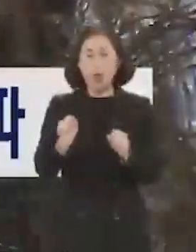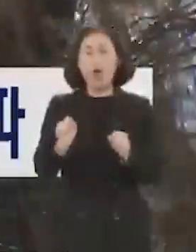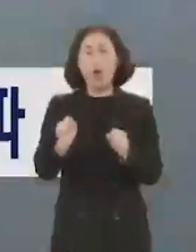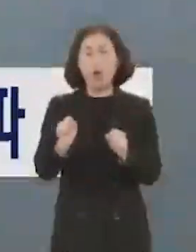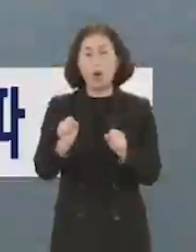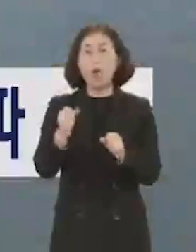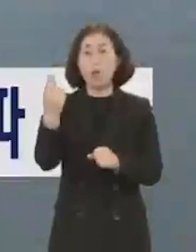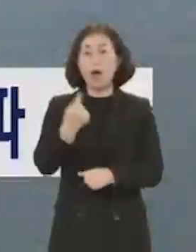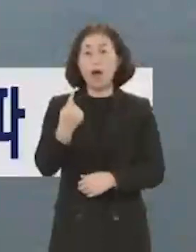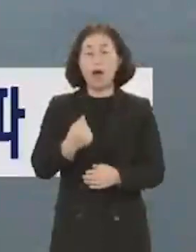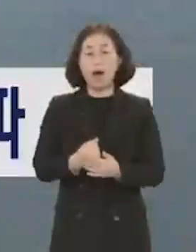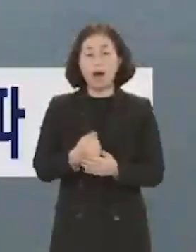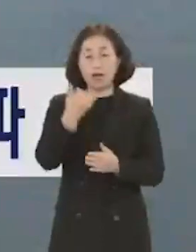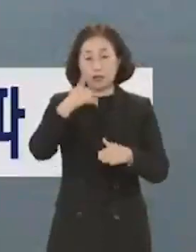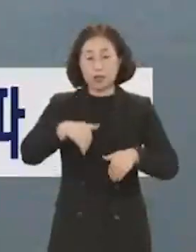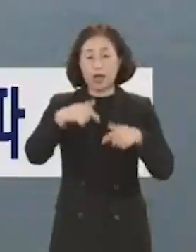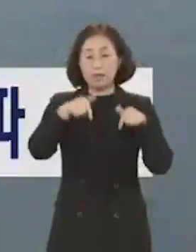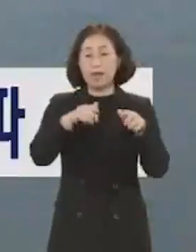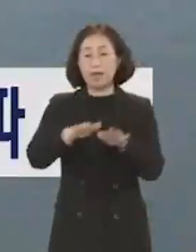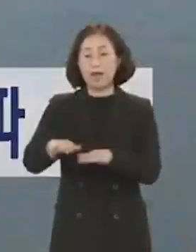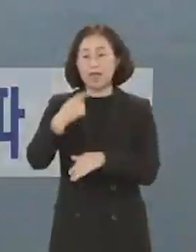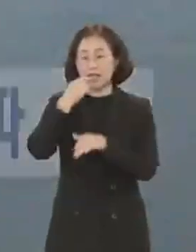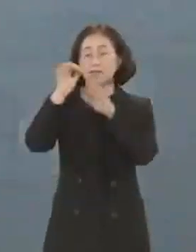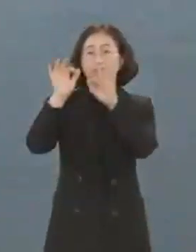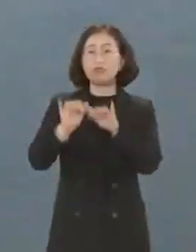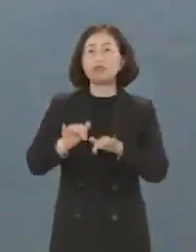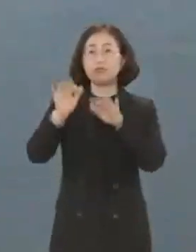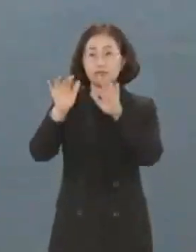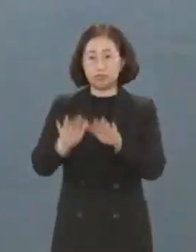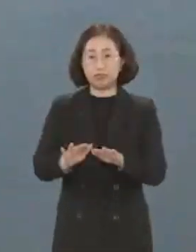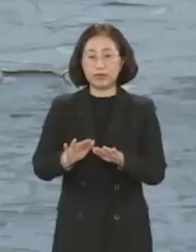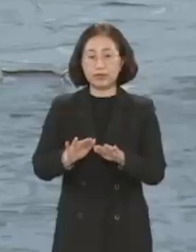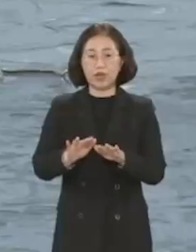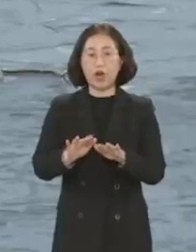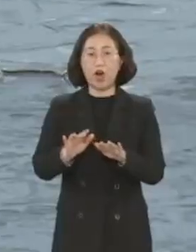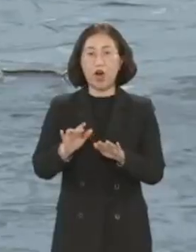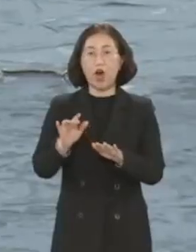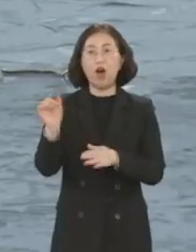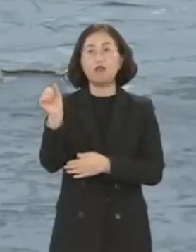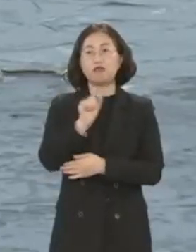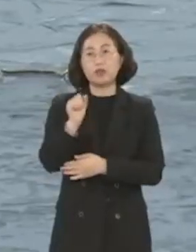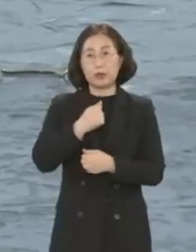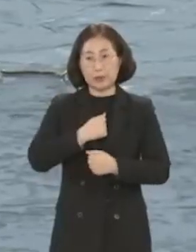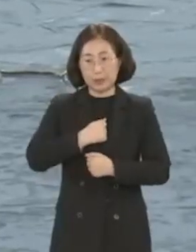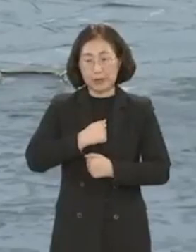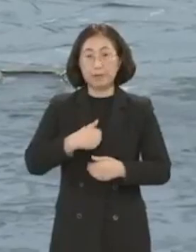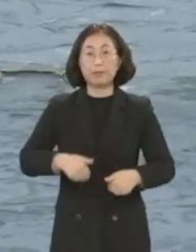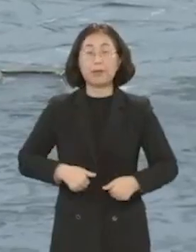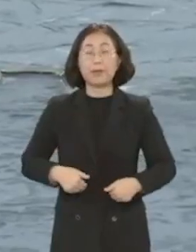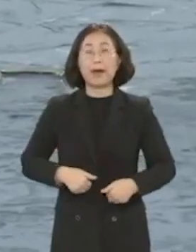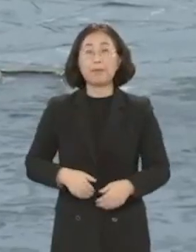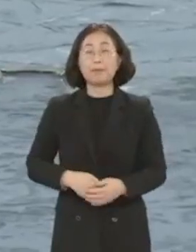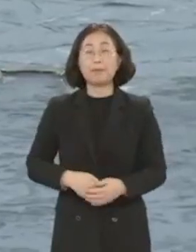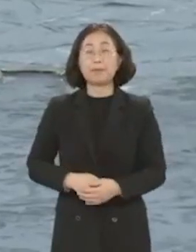닥칠 것으로 예상되며 충남 서해안은 폭설도 내릴 것으로 보여 귀경길 차량 운행에 주의가 필요합니다